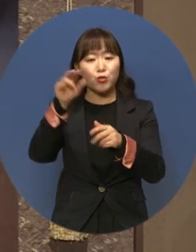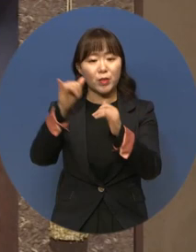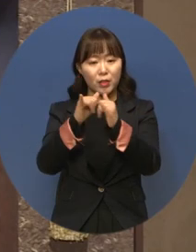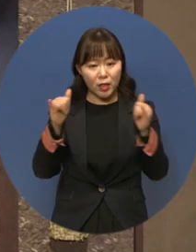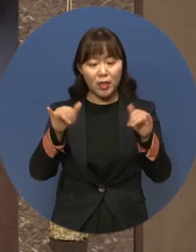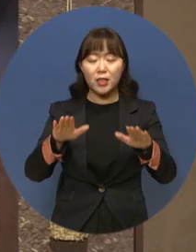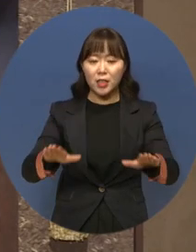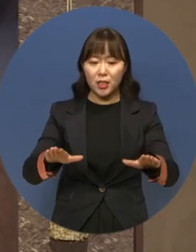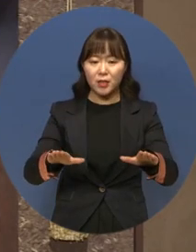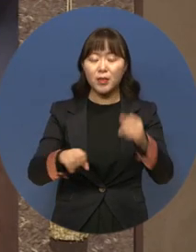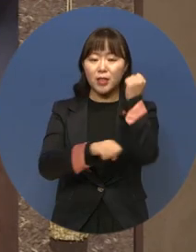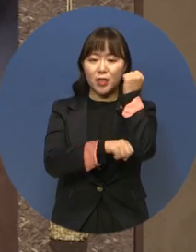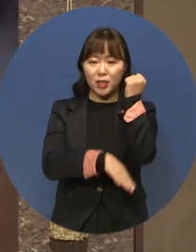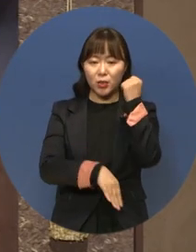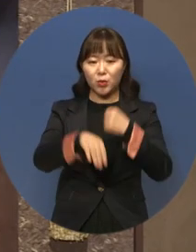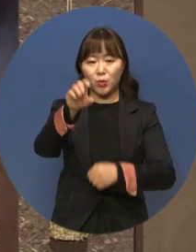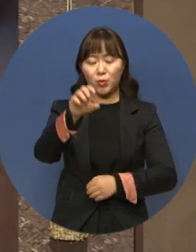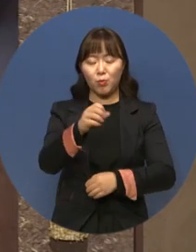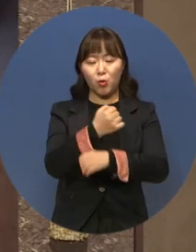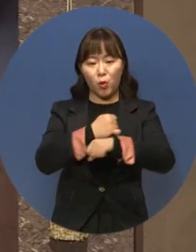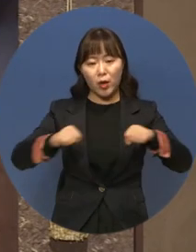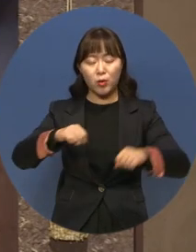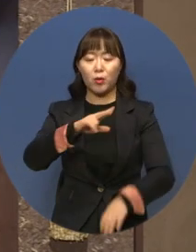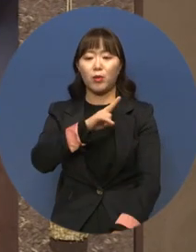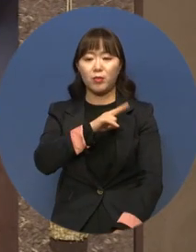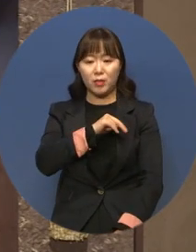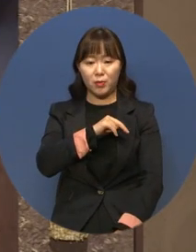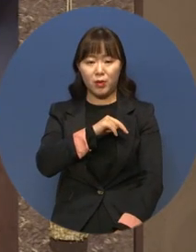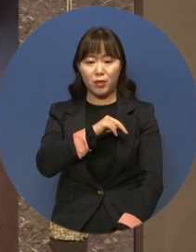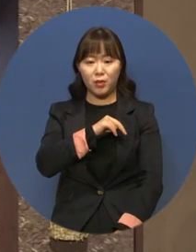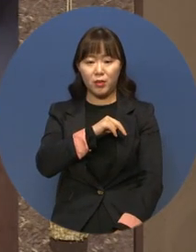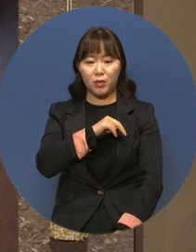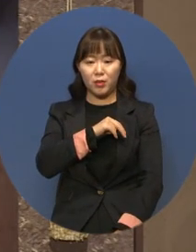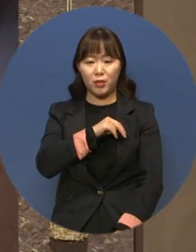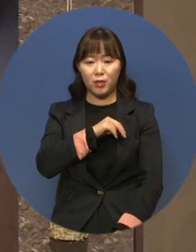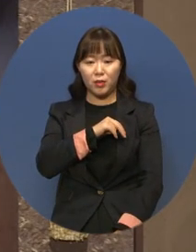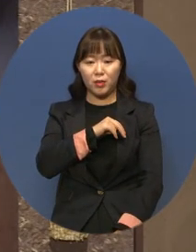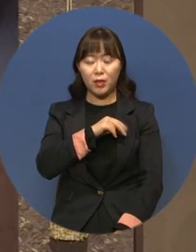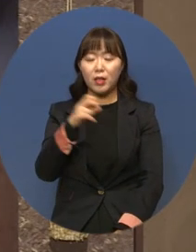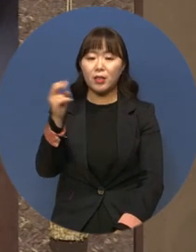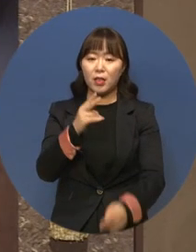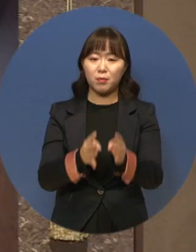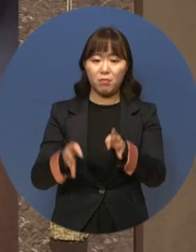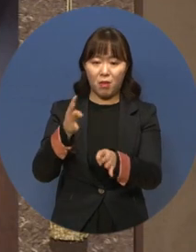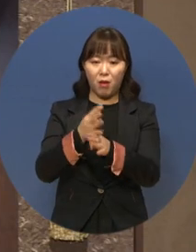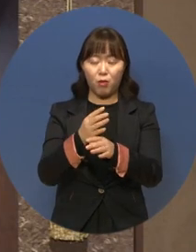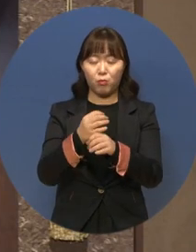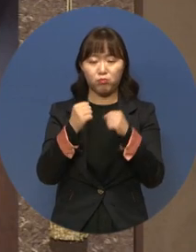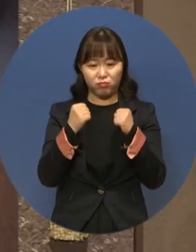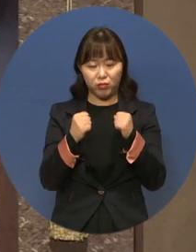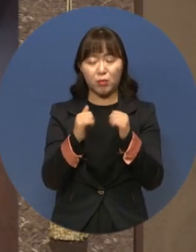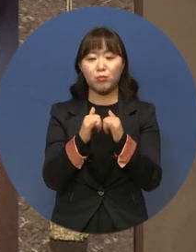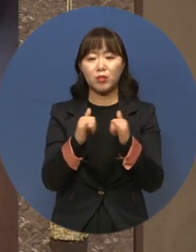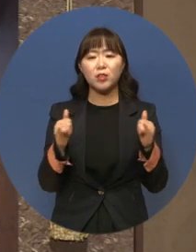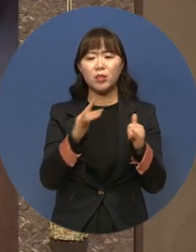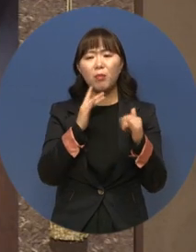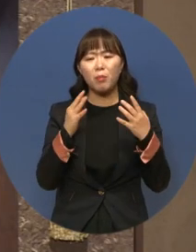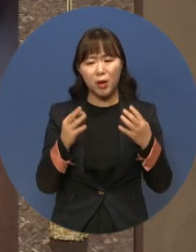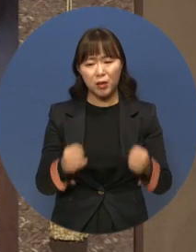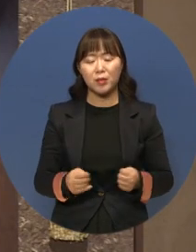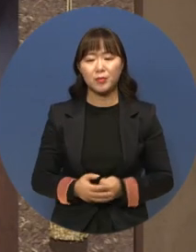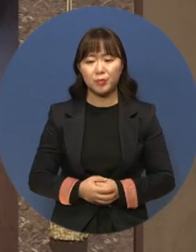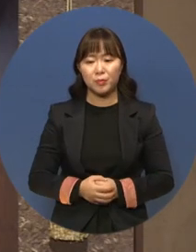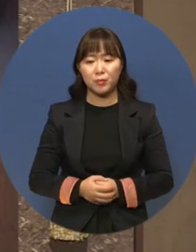출마자들이나 지금 네. 현재 그 기초 광역의원에 그 재임하고 계시는 분들은 되게